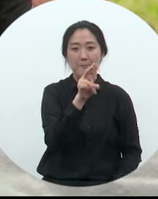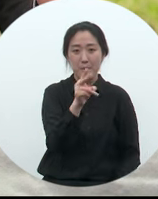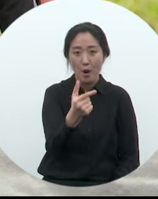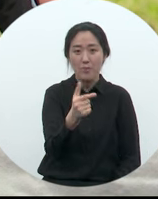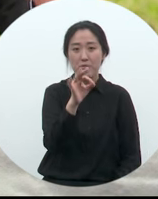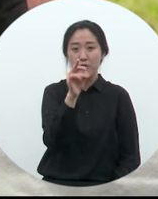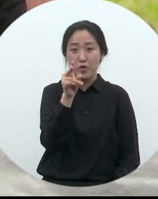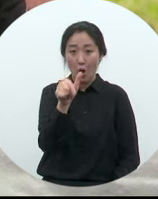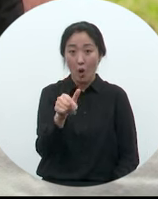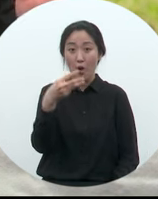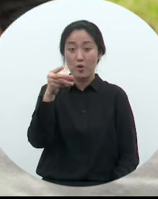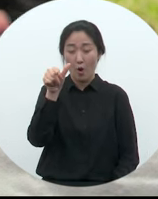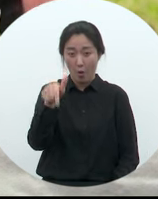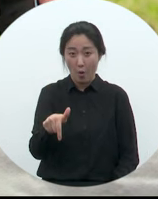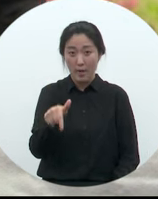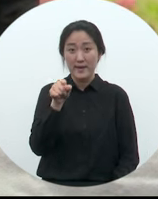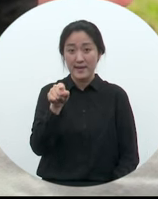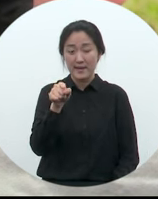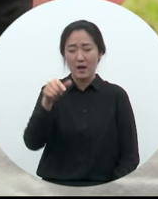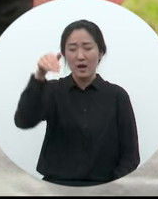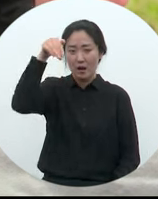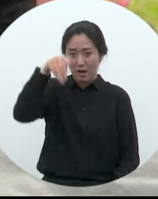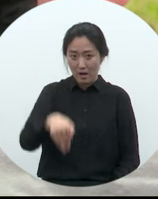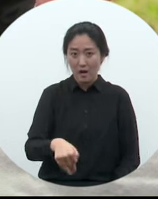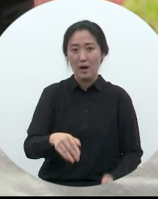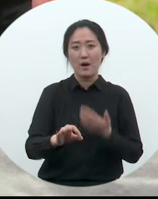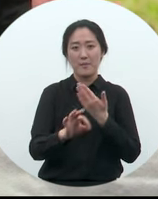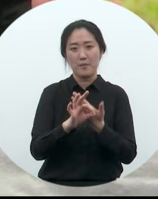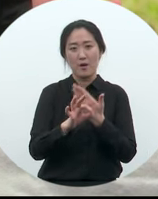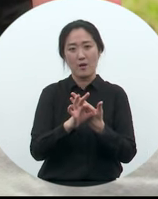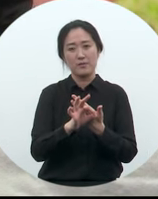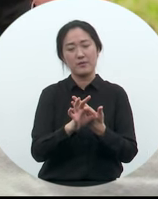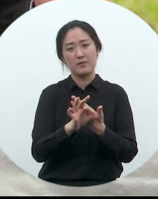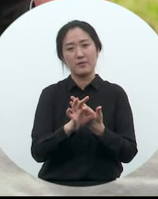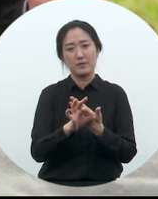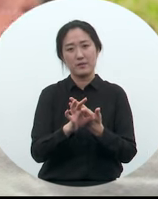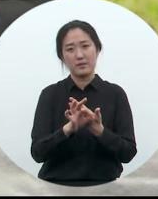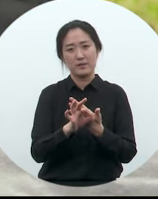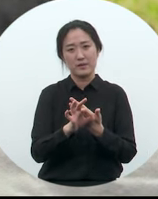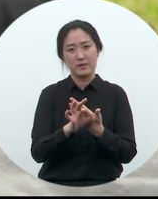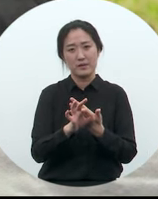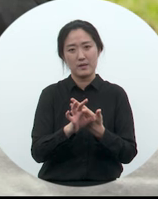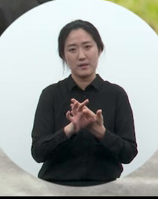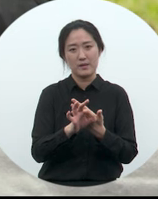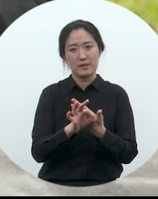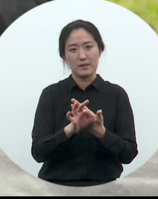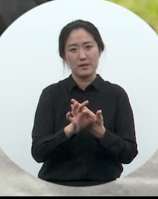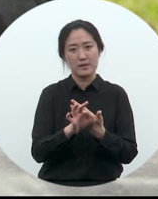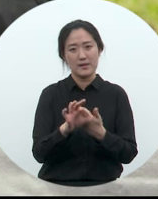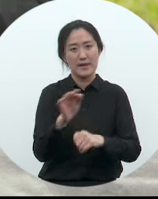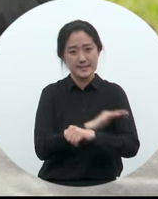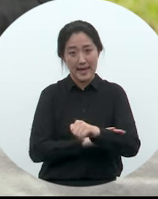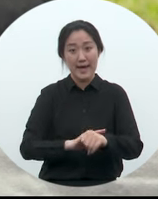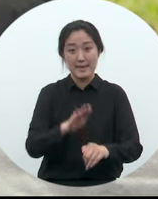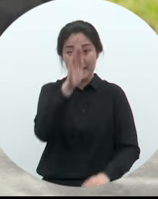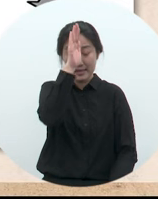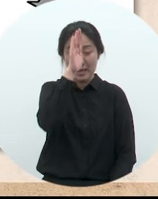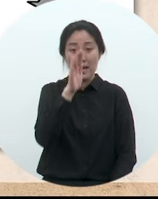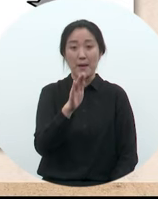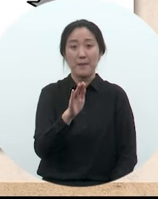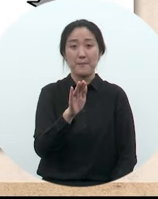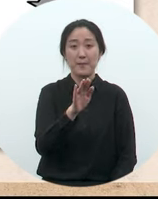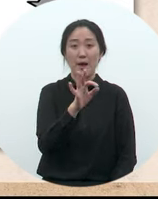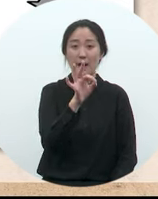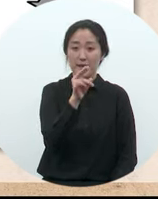것이 바로 면역력인데 면역이 떨어지면은 우리가 흔히들 염자가 들어가는 질병에 잘 생깁니다.